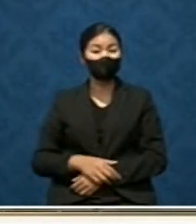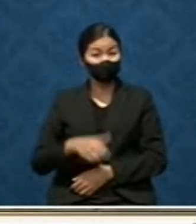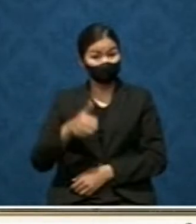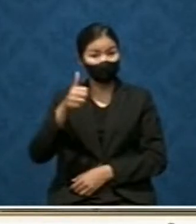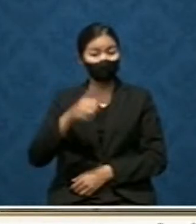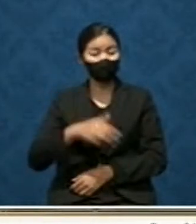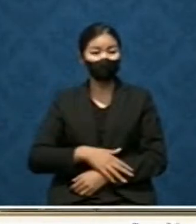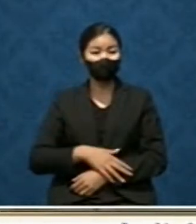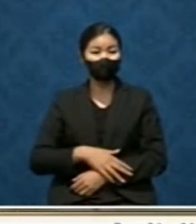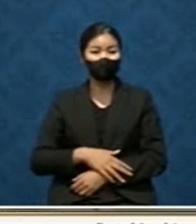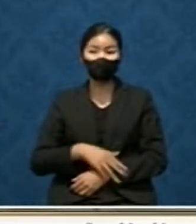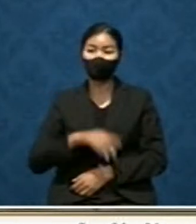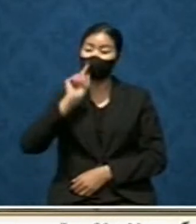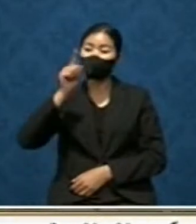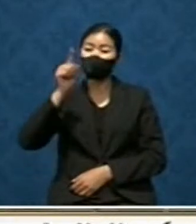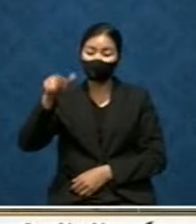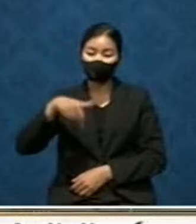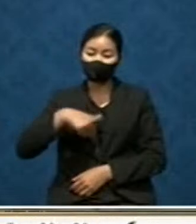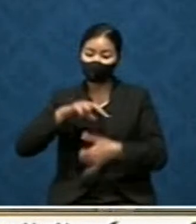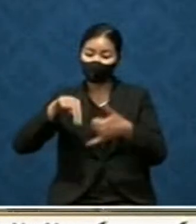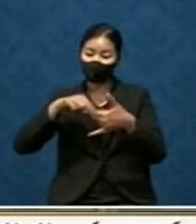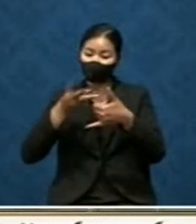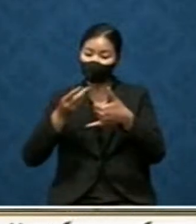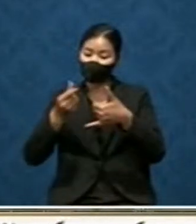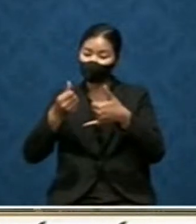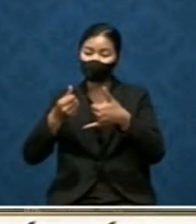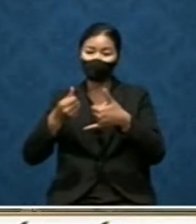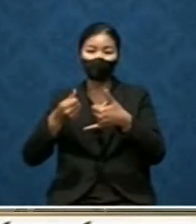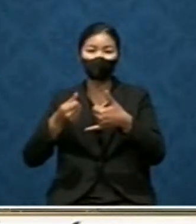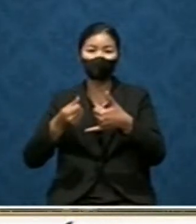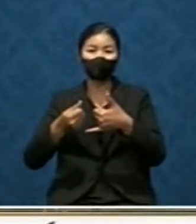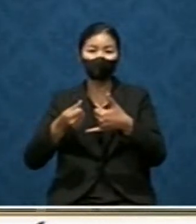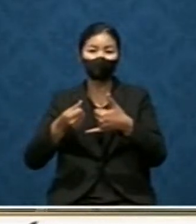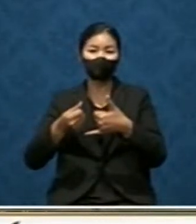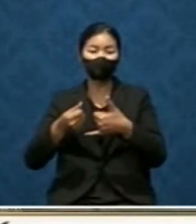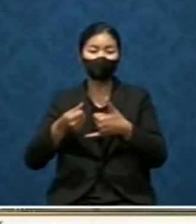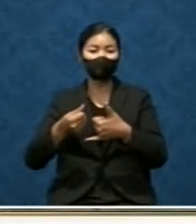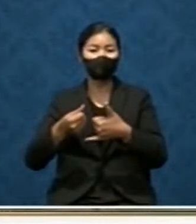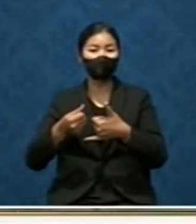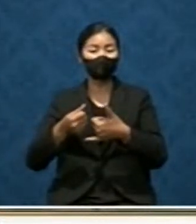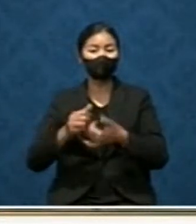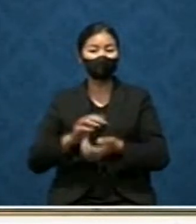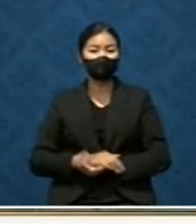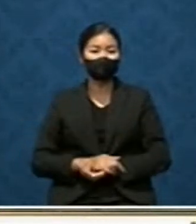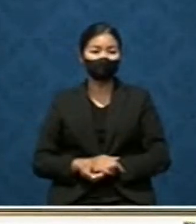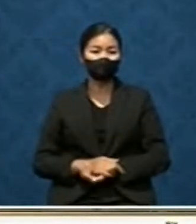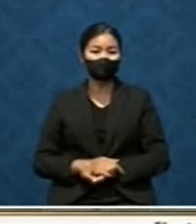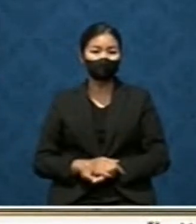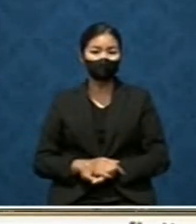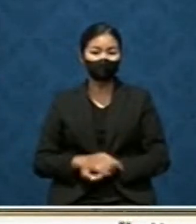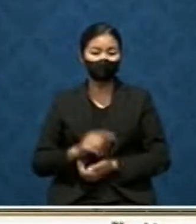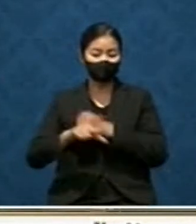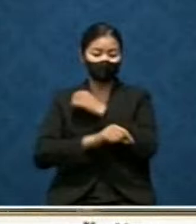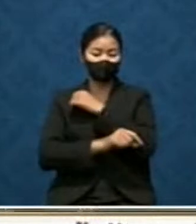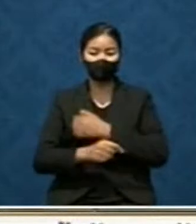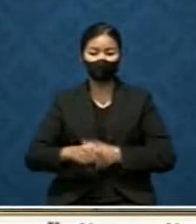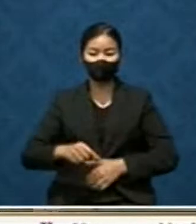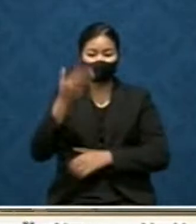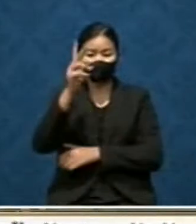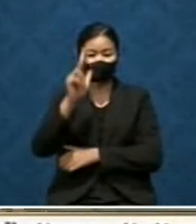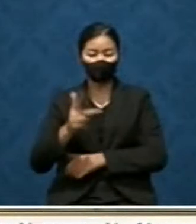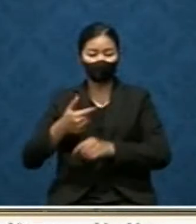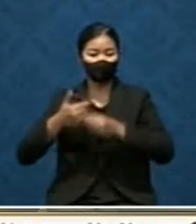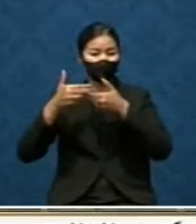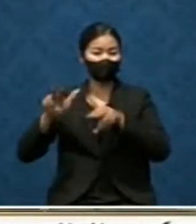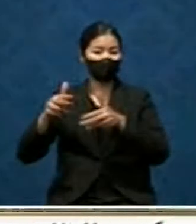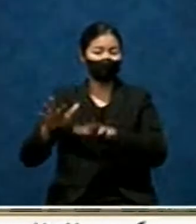หากว่เขาตรวจละเอียดไม่ใหเกียรฐมณธรีเขาไม่ต้องการกันชาครับไม่ต้องการ Jane